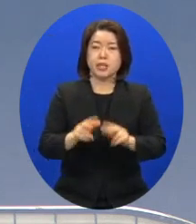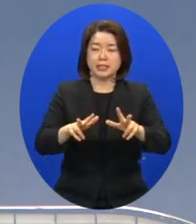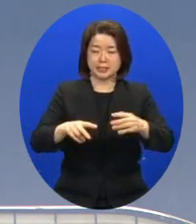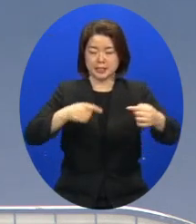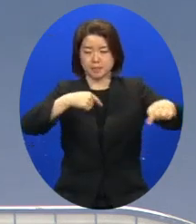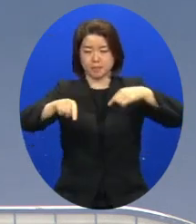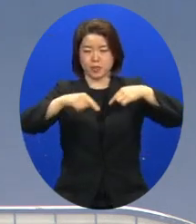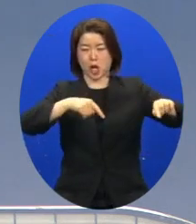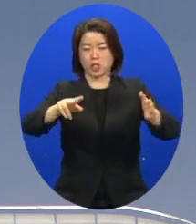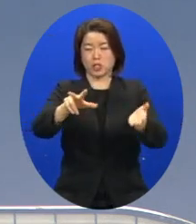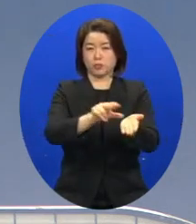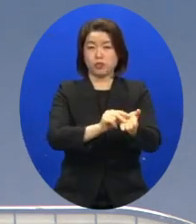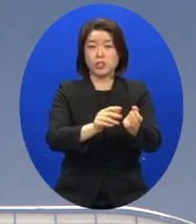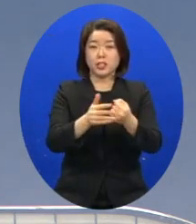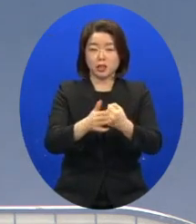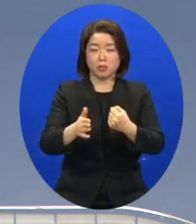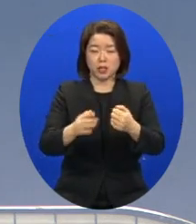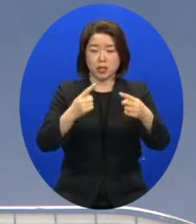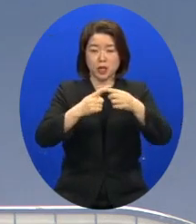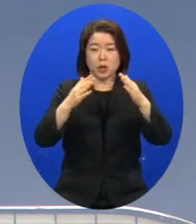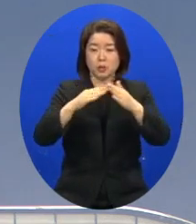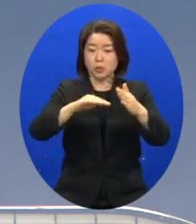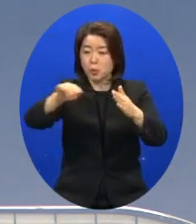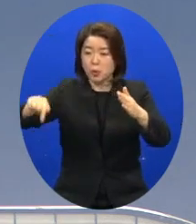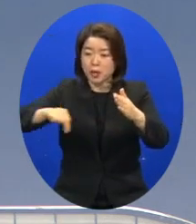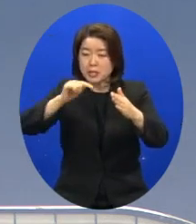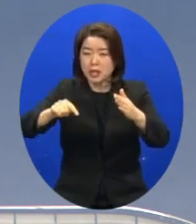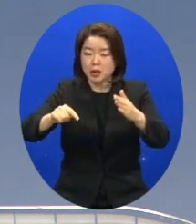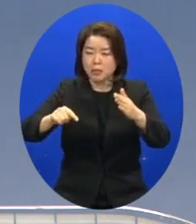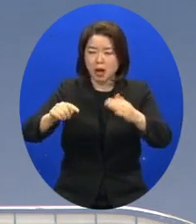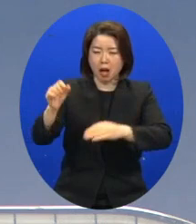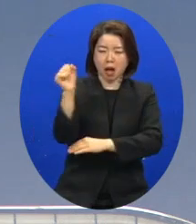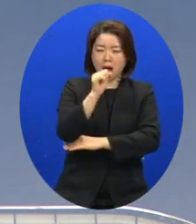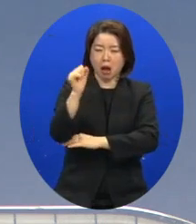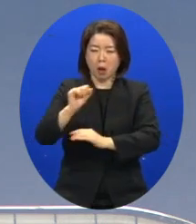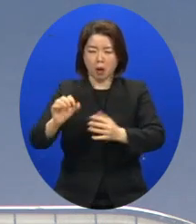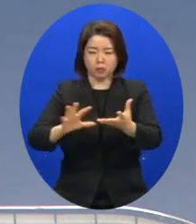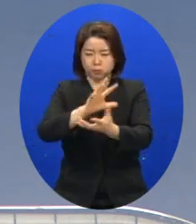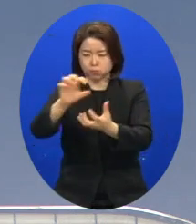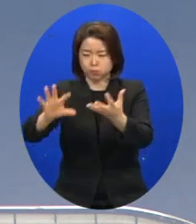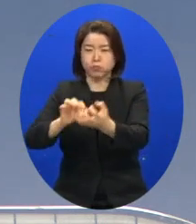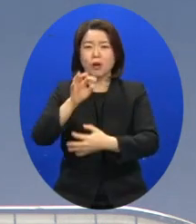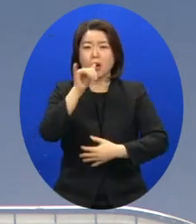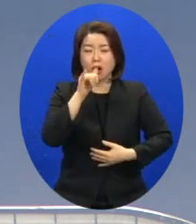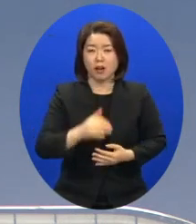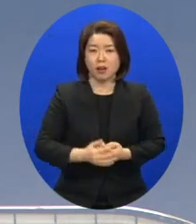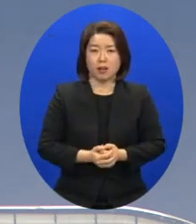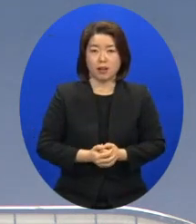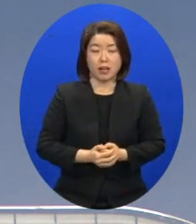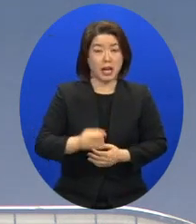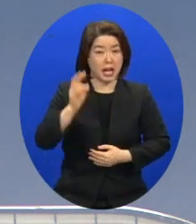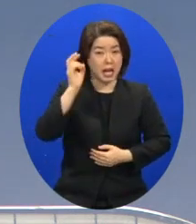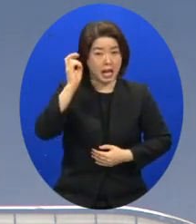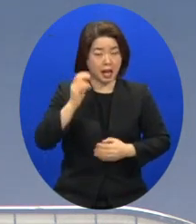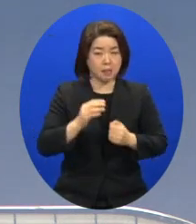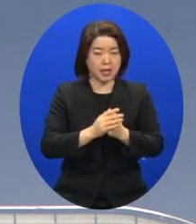문제로 교인들 까지도 요동 하고 있는 지금 때에 이 쓰는게 자 아마 선거가 앞두고 있습니까 이 문제는